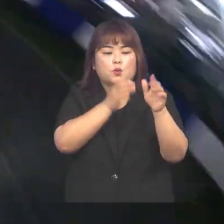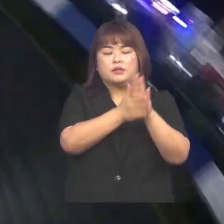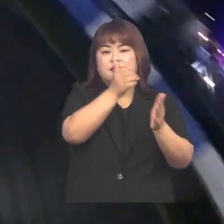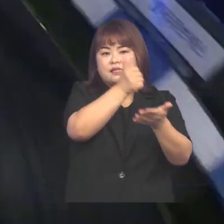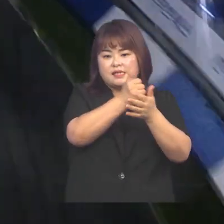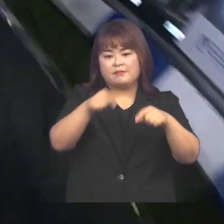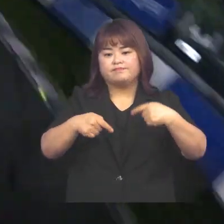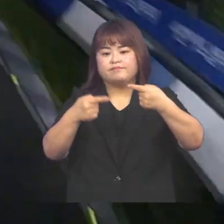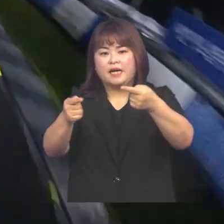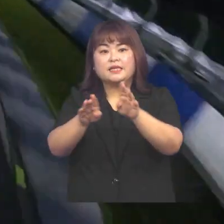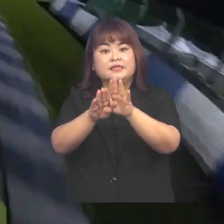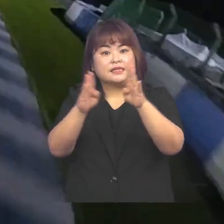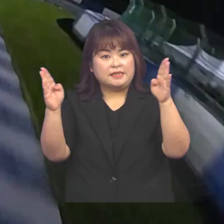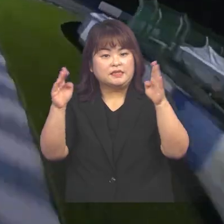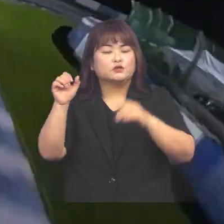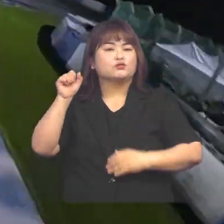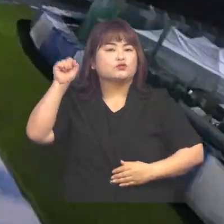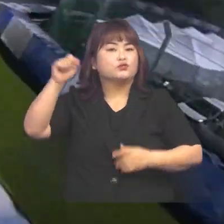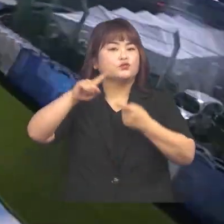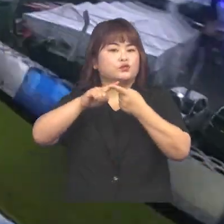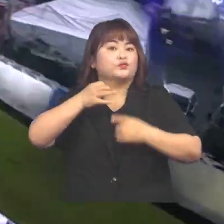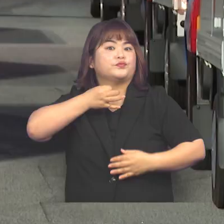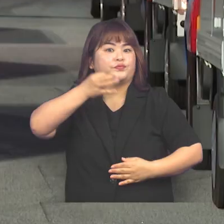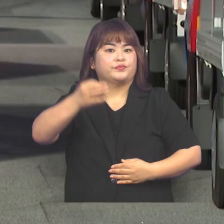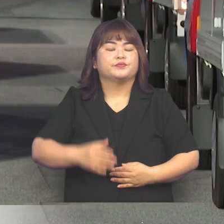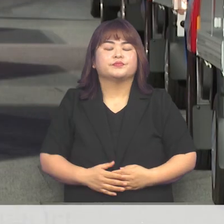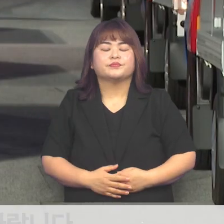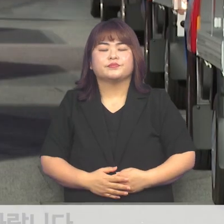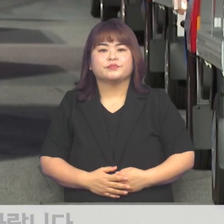함께 경기 시작을 알리는 구호를 외쳤습니다.